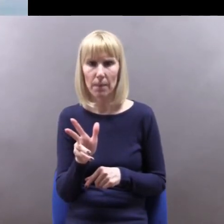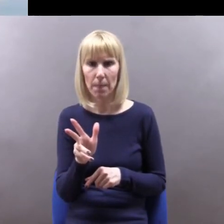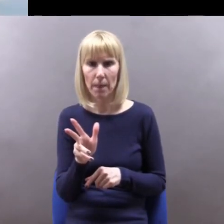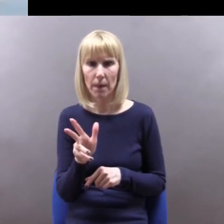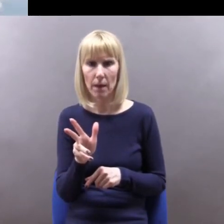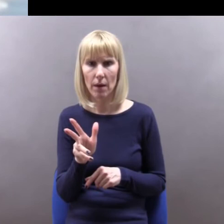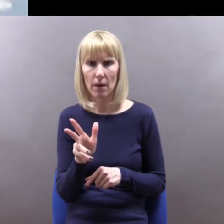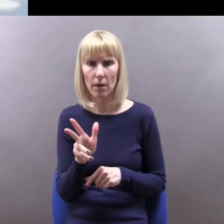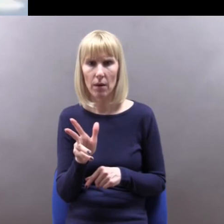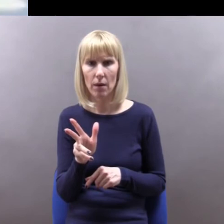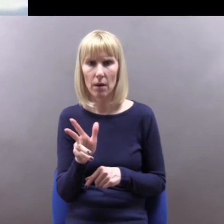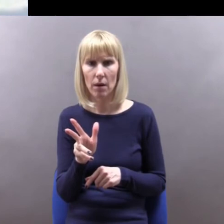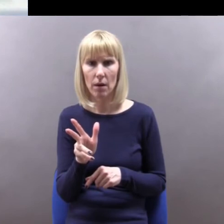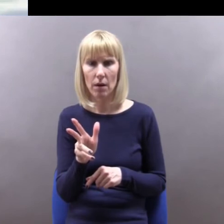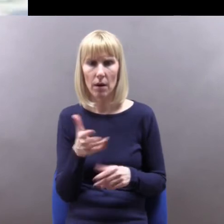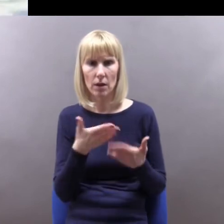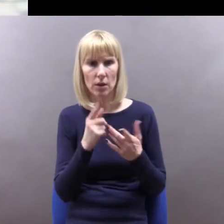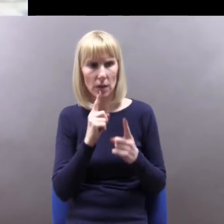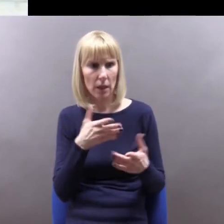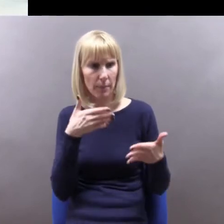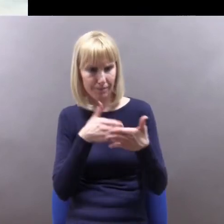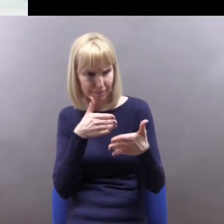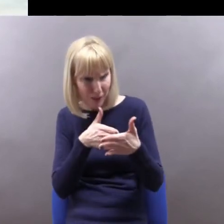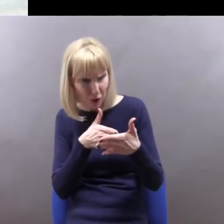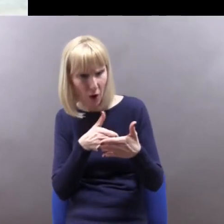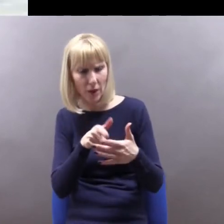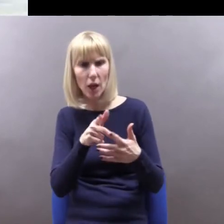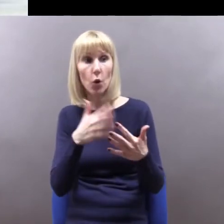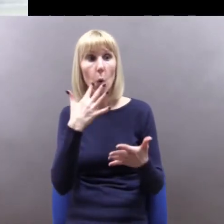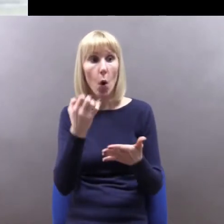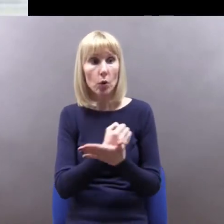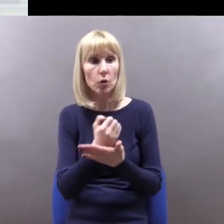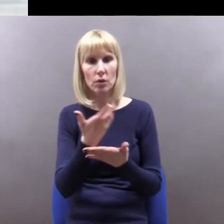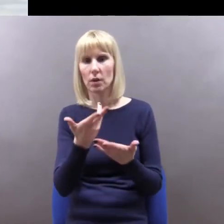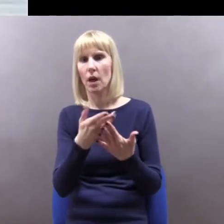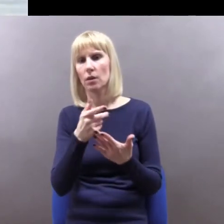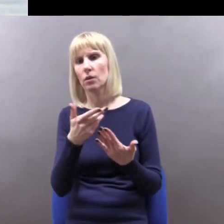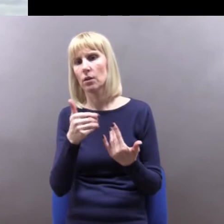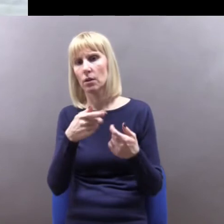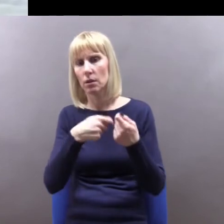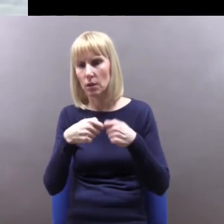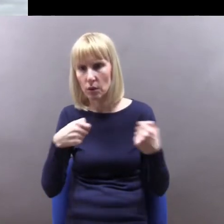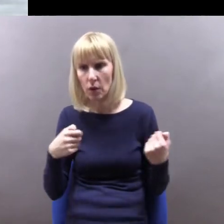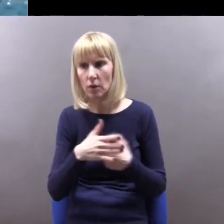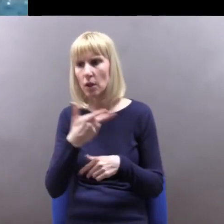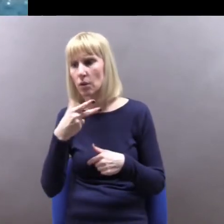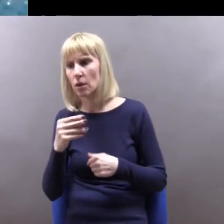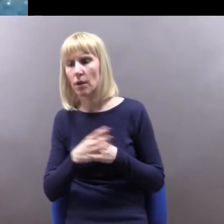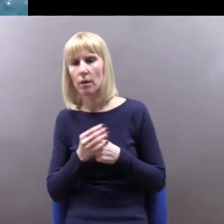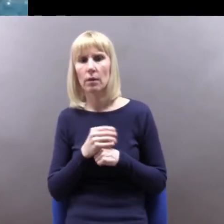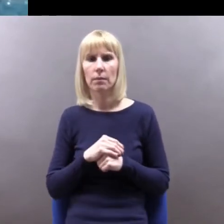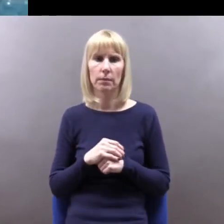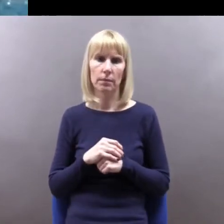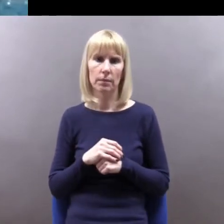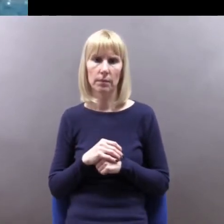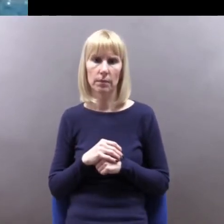podchodzi do przeszkody w tym przypadku i korzysta z rozwiązań, które są zastosowane i się nikt nie zastanawia, czy... Dokładnie. Czy